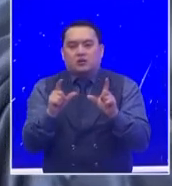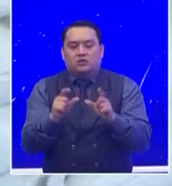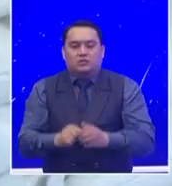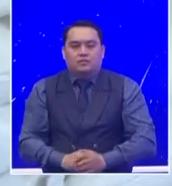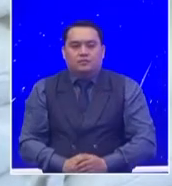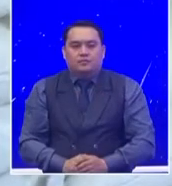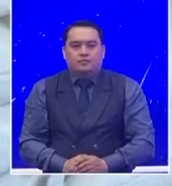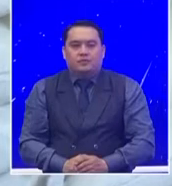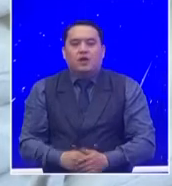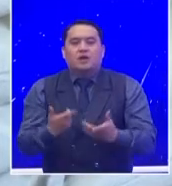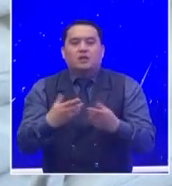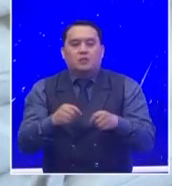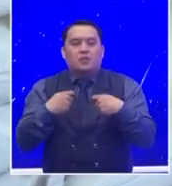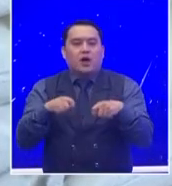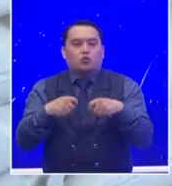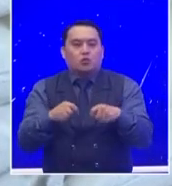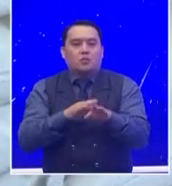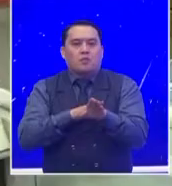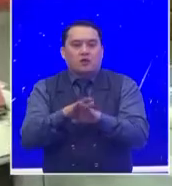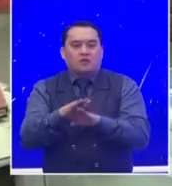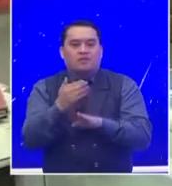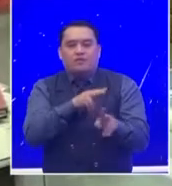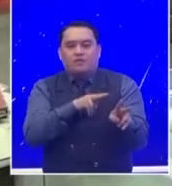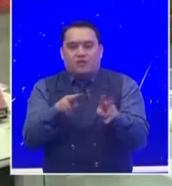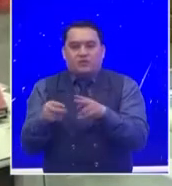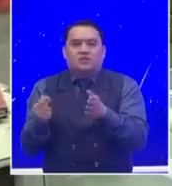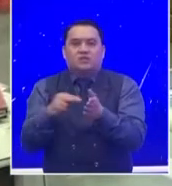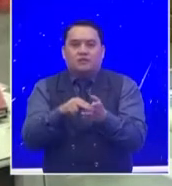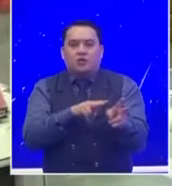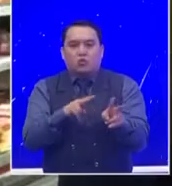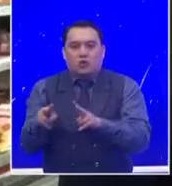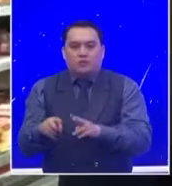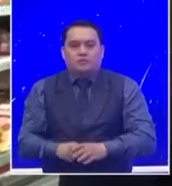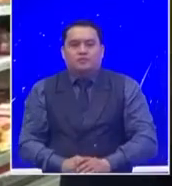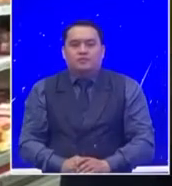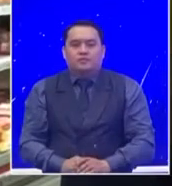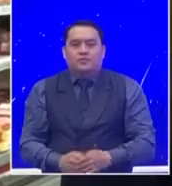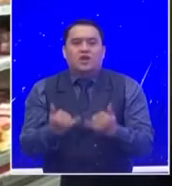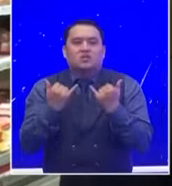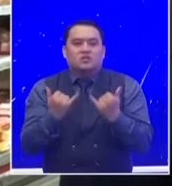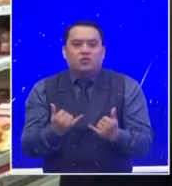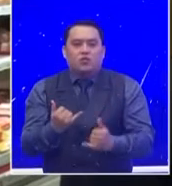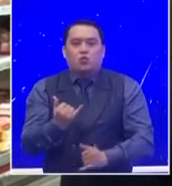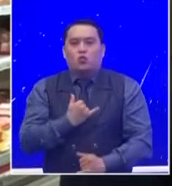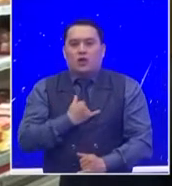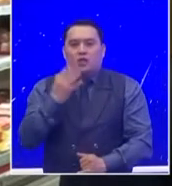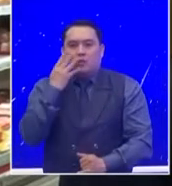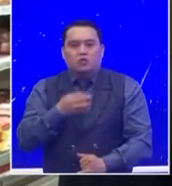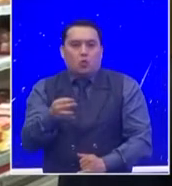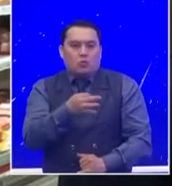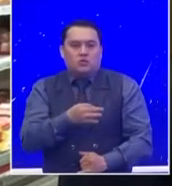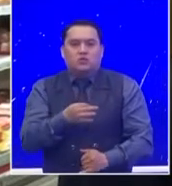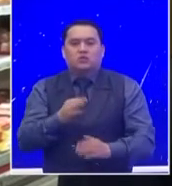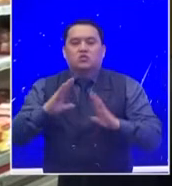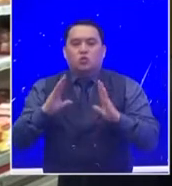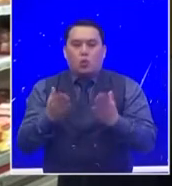коммунального рынка, где осуществляется реализация под бдительным ценовым контролем. На сегодняшний день в Алматинской области ситуация